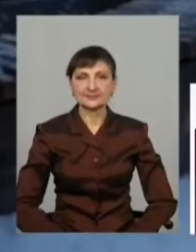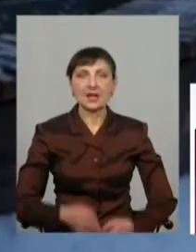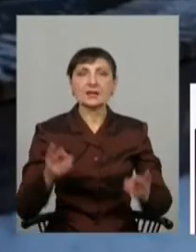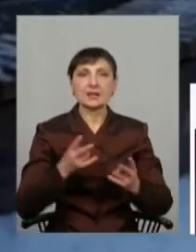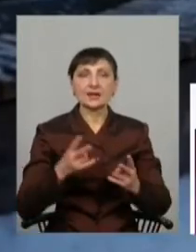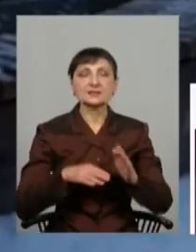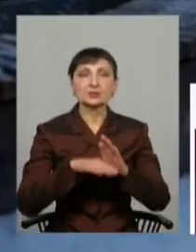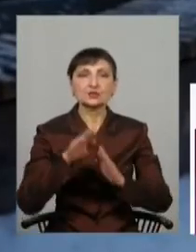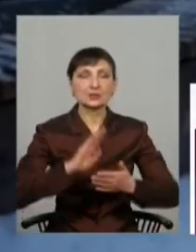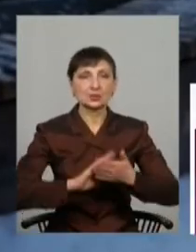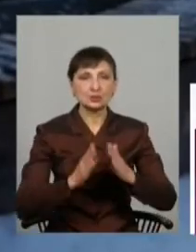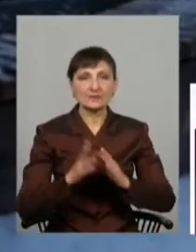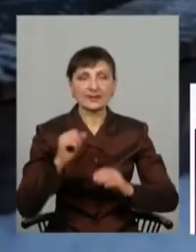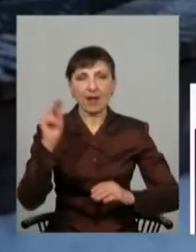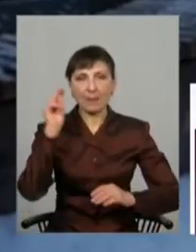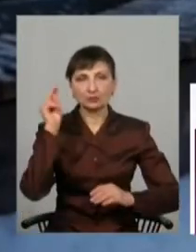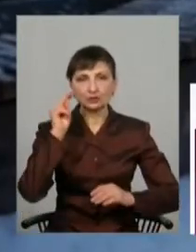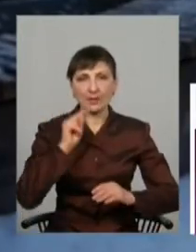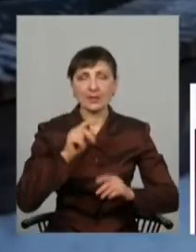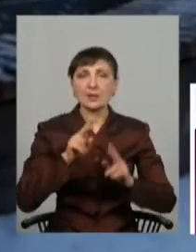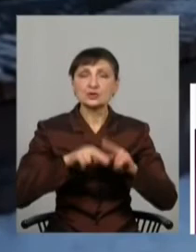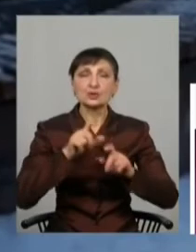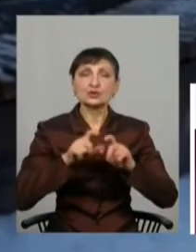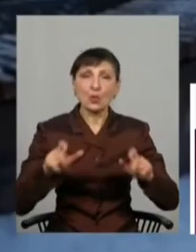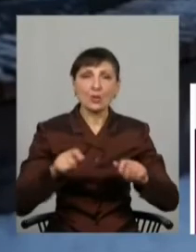Необходимо улучшать условия для обучения. Нужно строить школы,